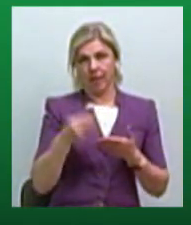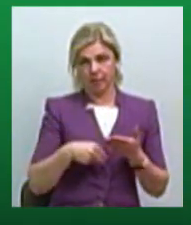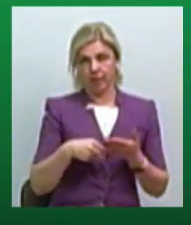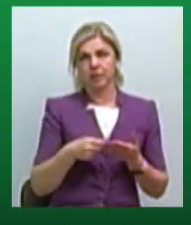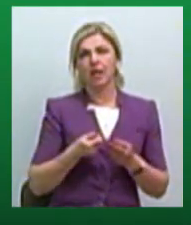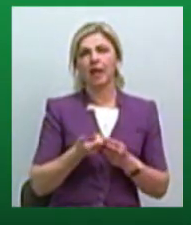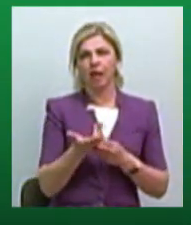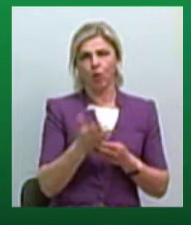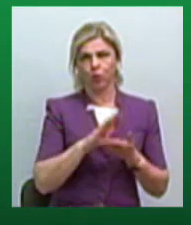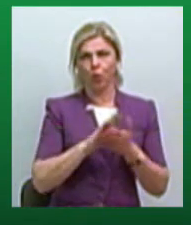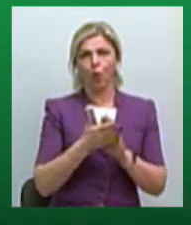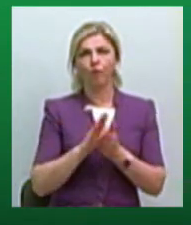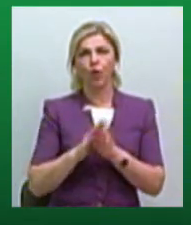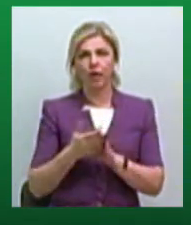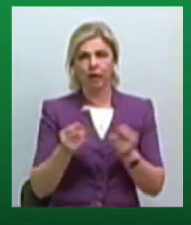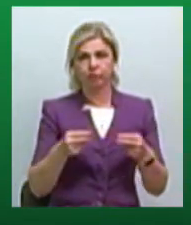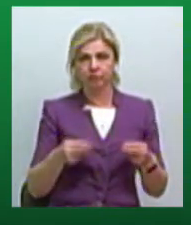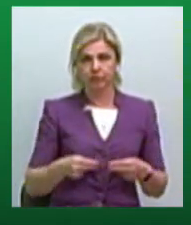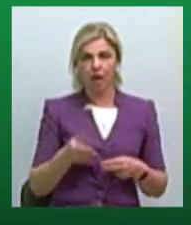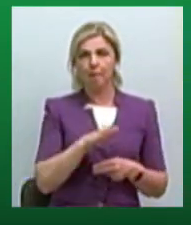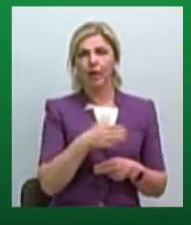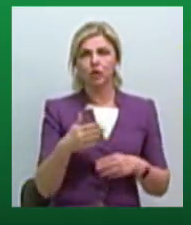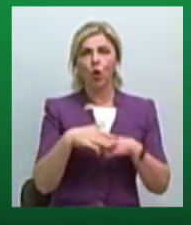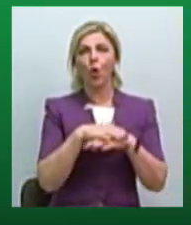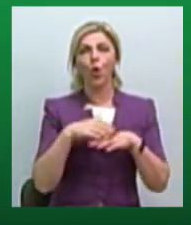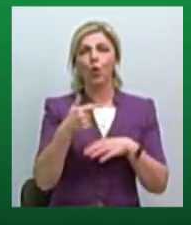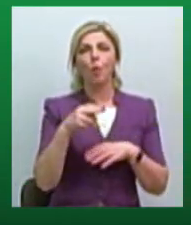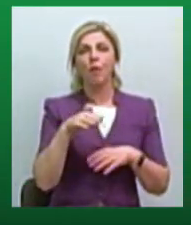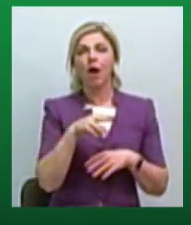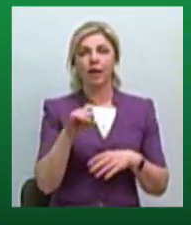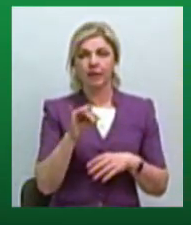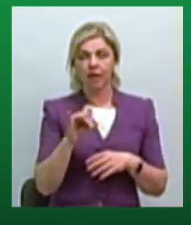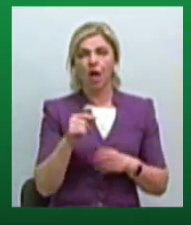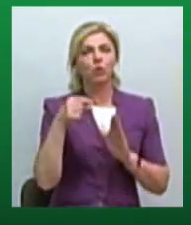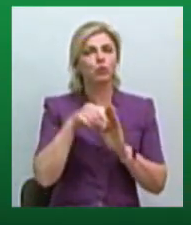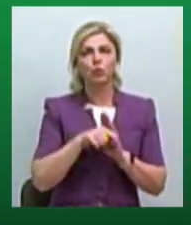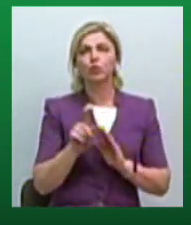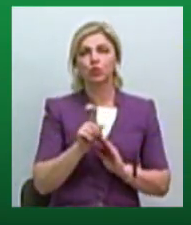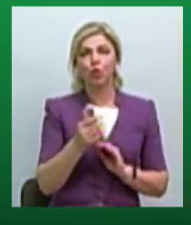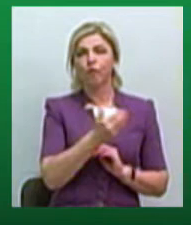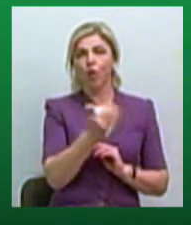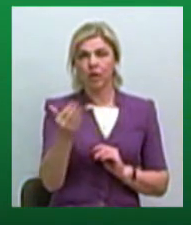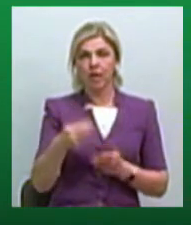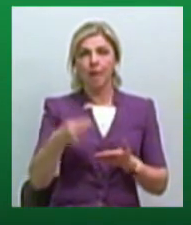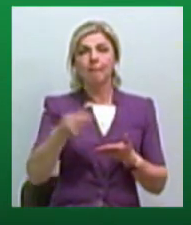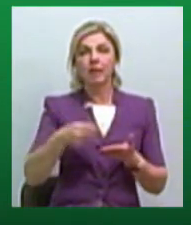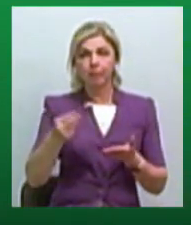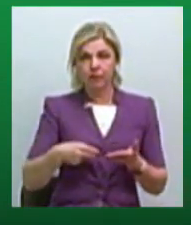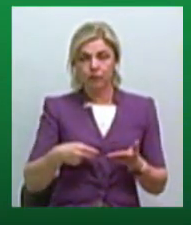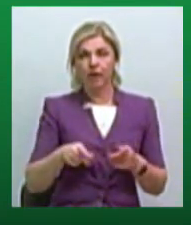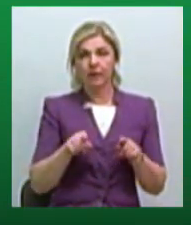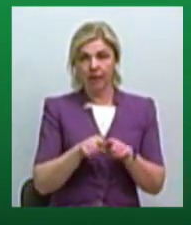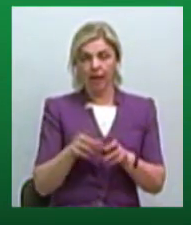кілька договорів між громадами. Суть цих договорів в тому, що вони, підписуючи